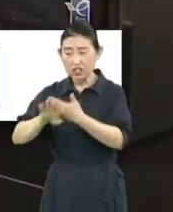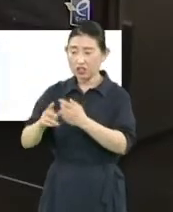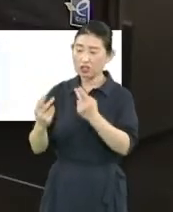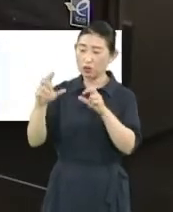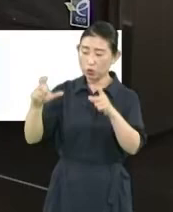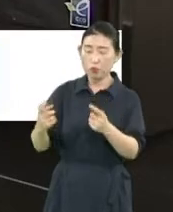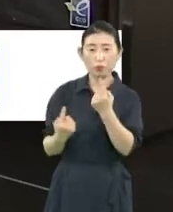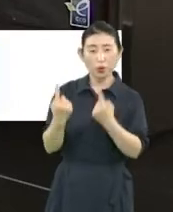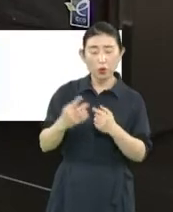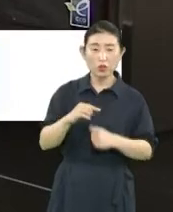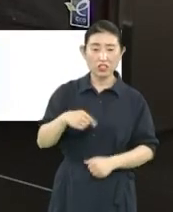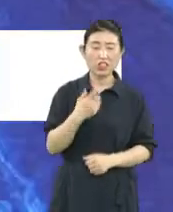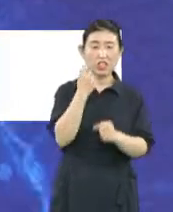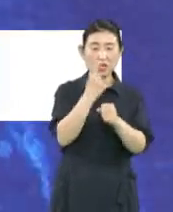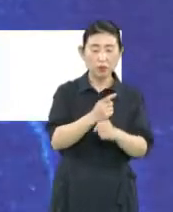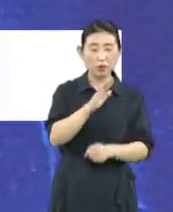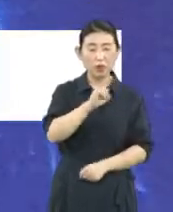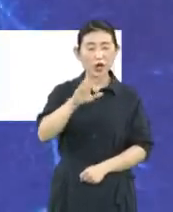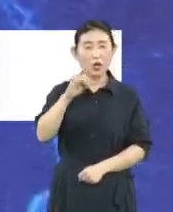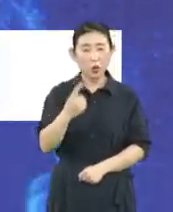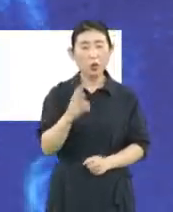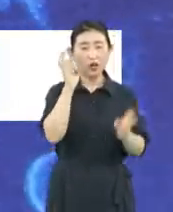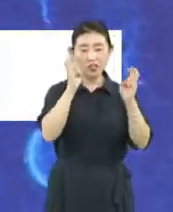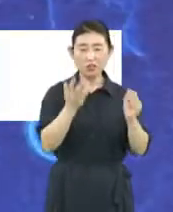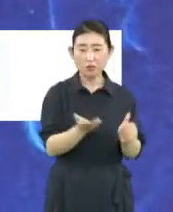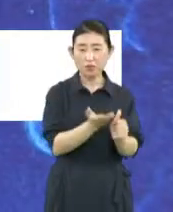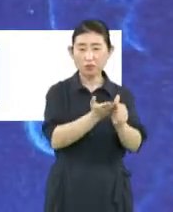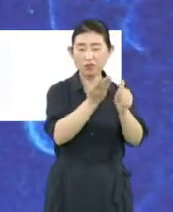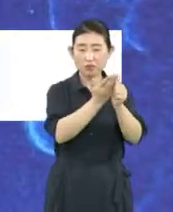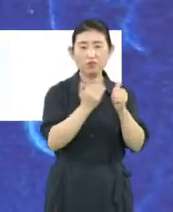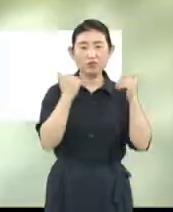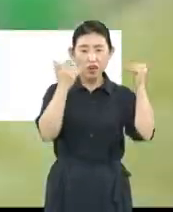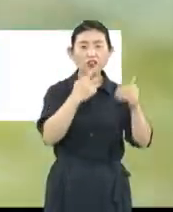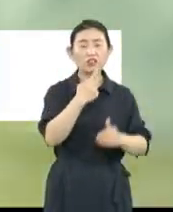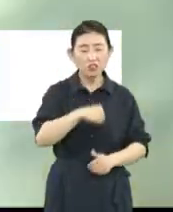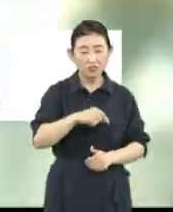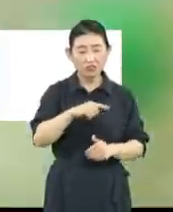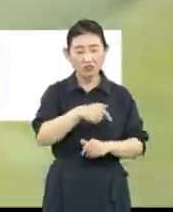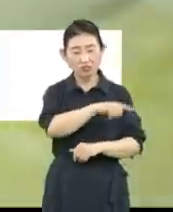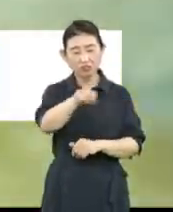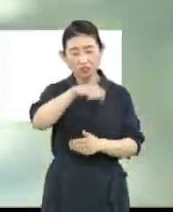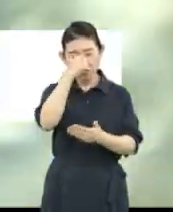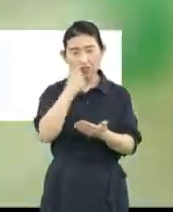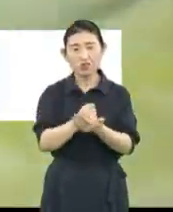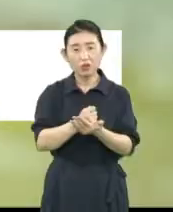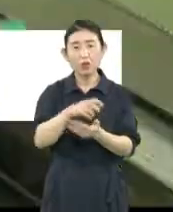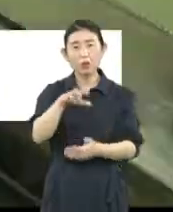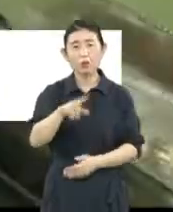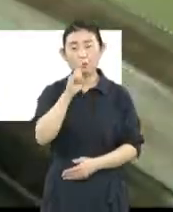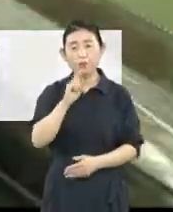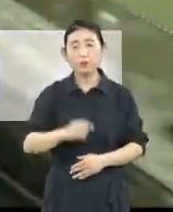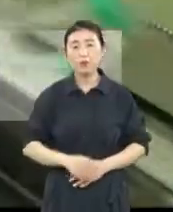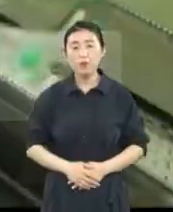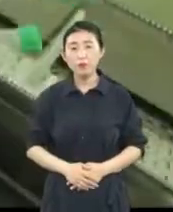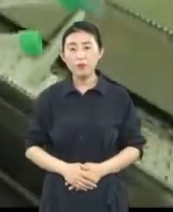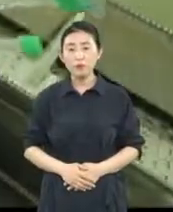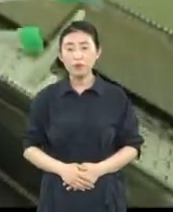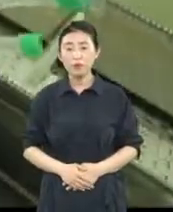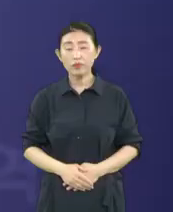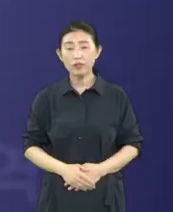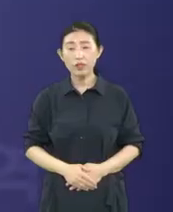비교해 자생적으로 바이오 벤처 기업이 성장한 대전이 최적지라는 논리를 내세우고 있습니다.